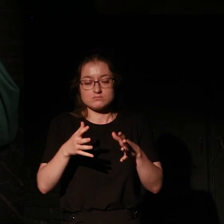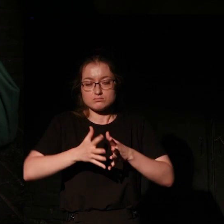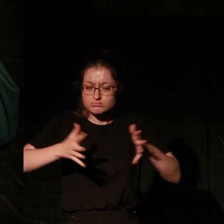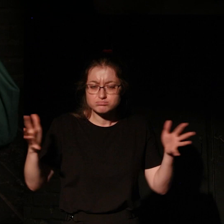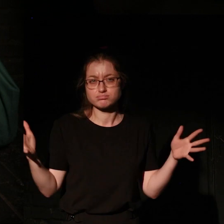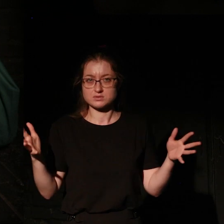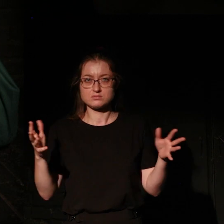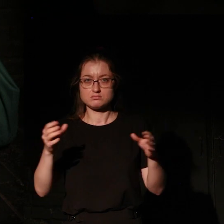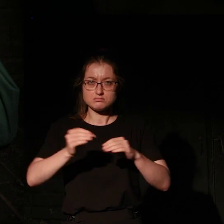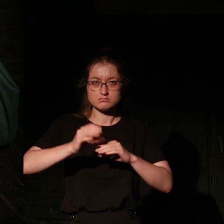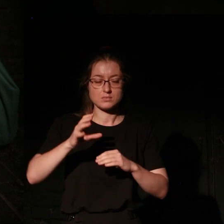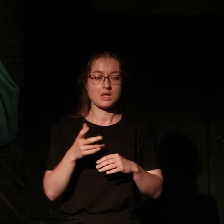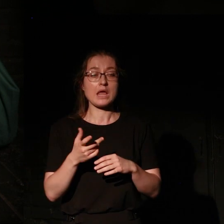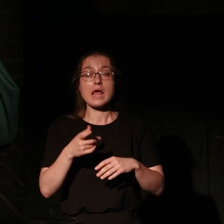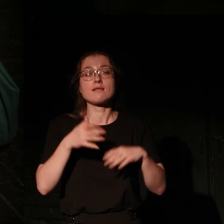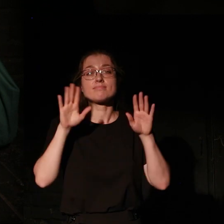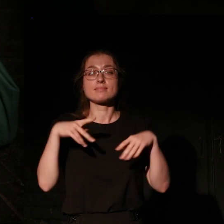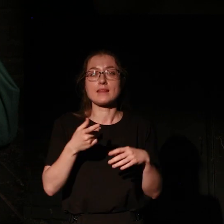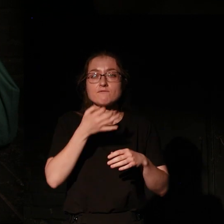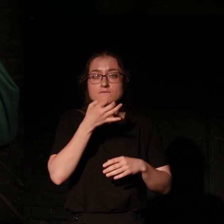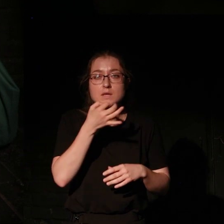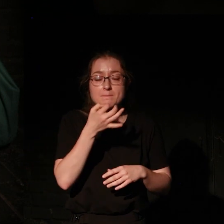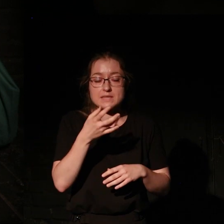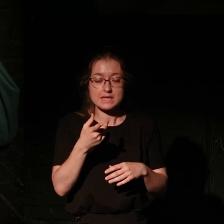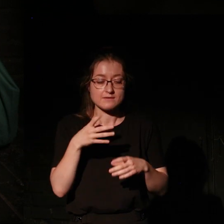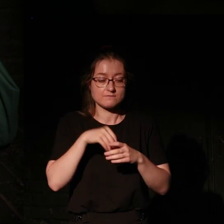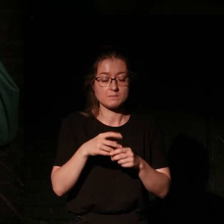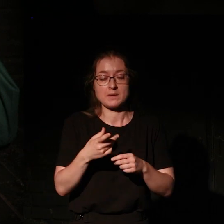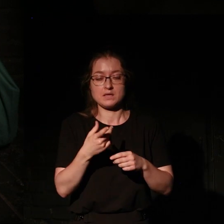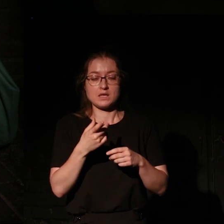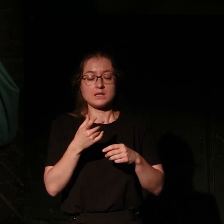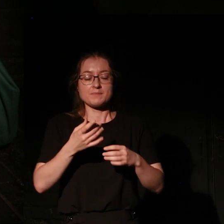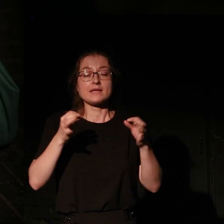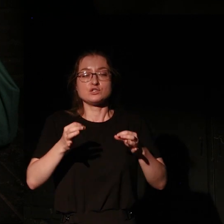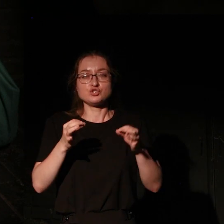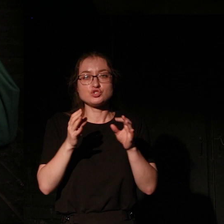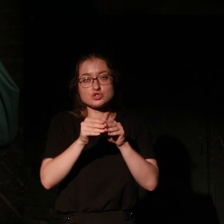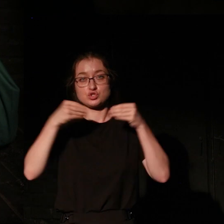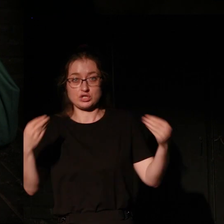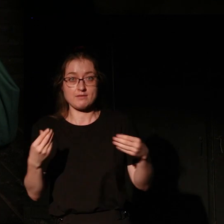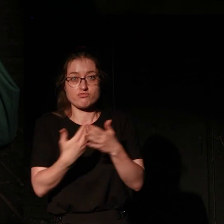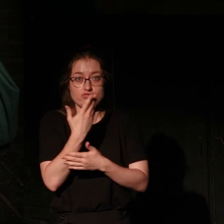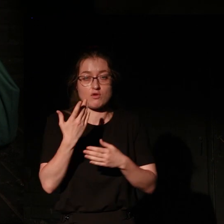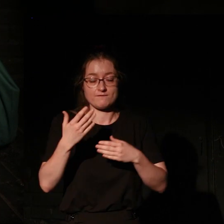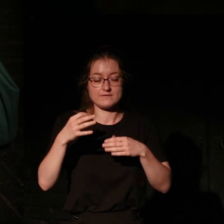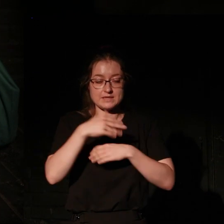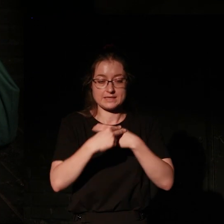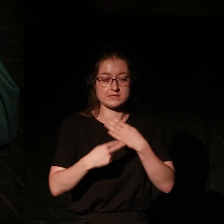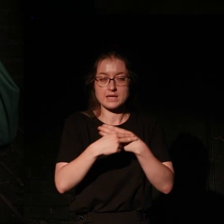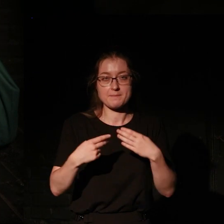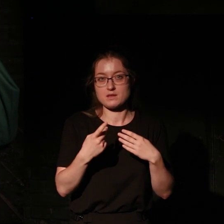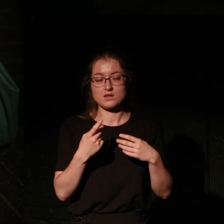nam z dzisiejszych wydań Nowego Testamentu księgi też nie przez wszystkie kościoły lokalne były uznawane i